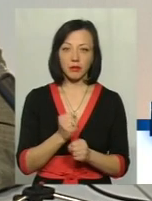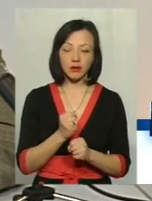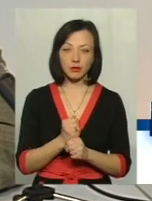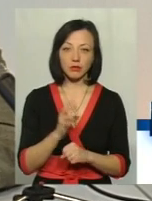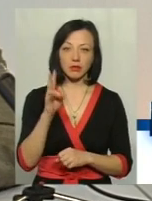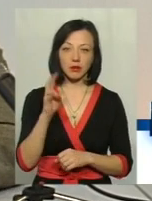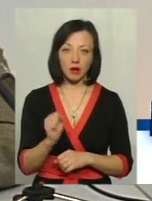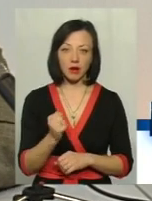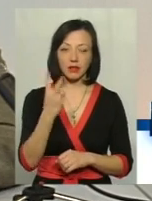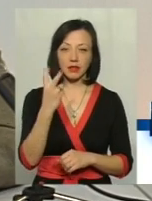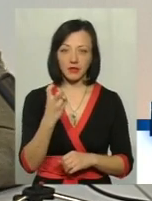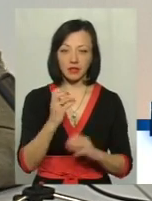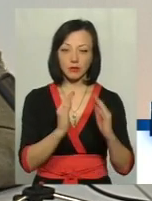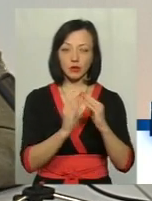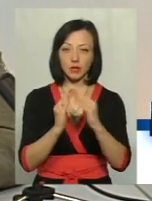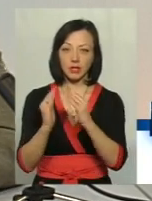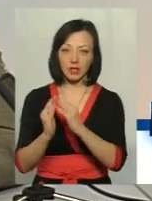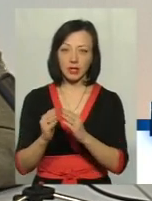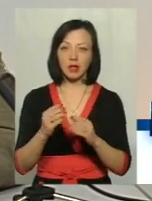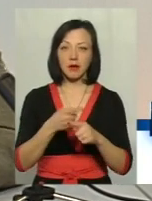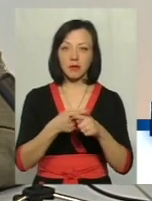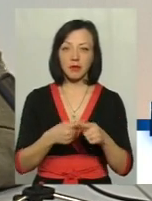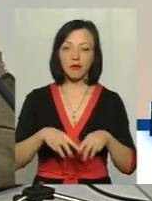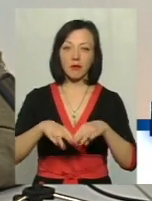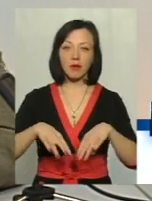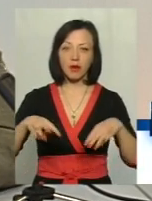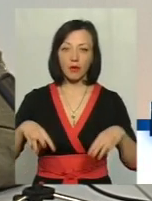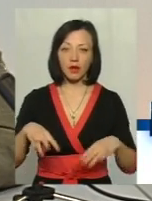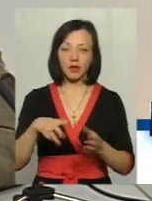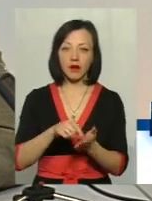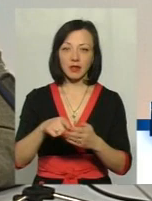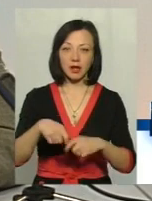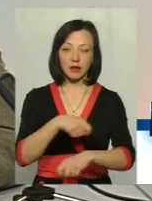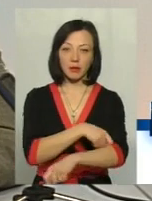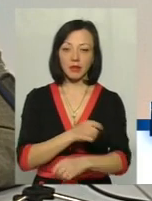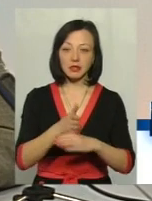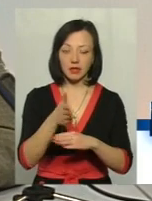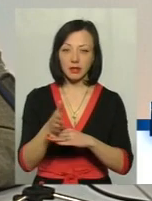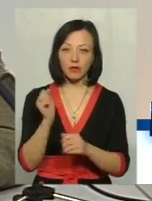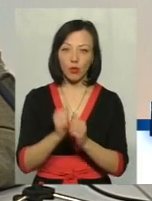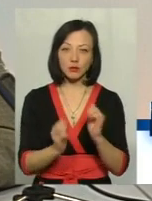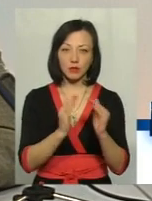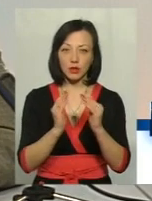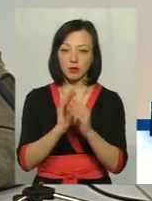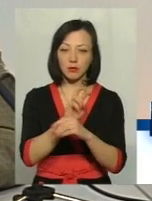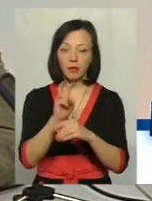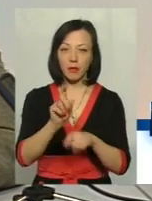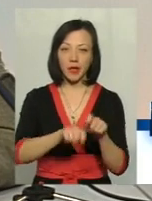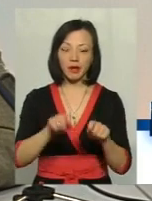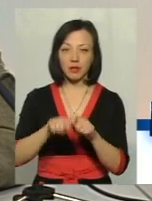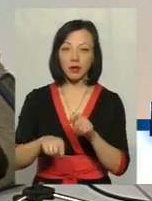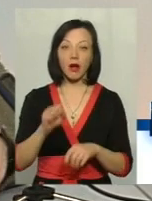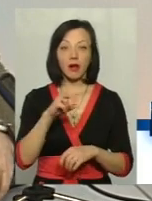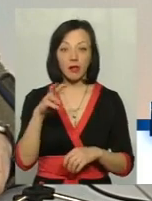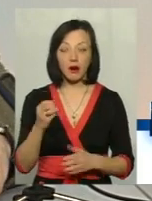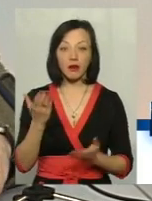на 200 будинків, де півмільйона квадратних метрів житла, він не може зайти в кожен будинок, в кожен під'їзд, пройтися, провірити лампочки. Але